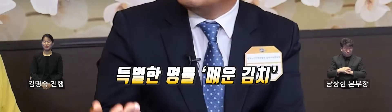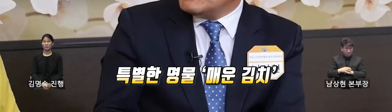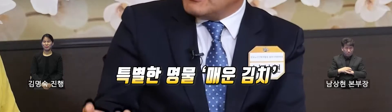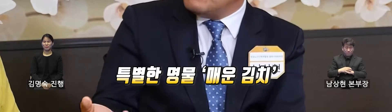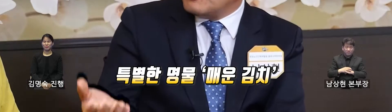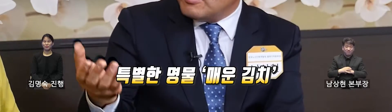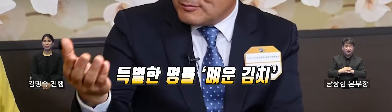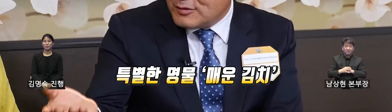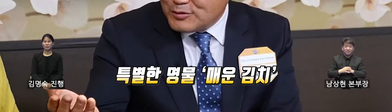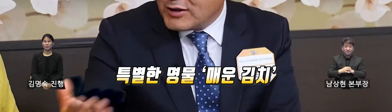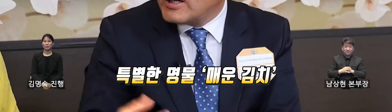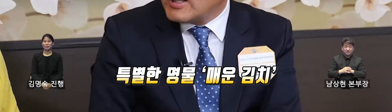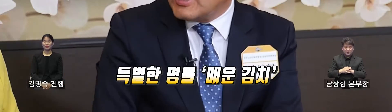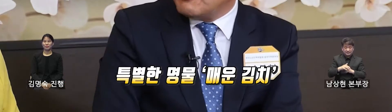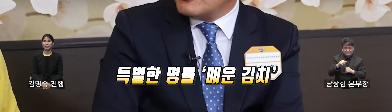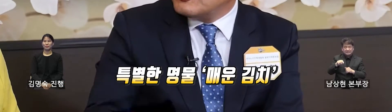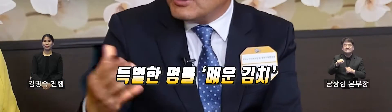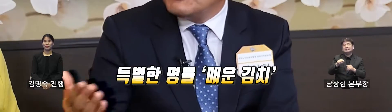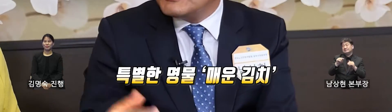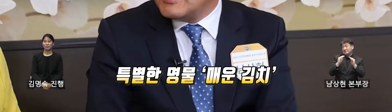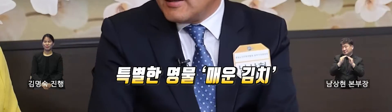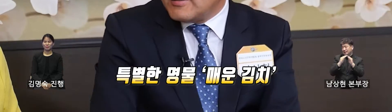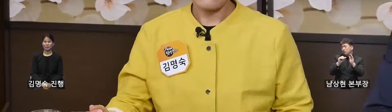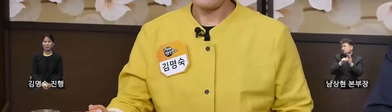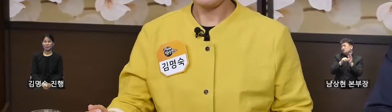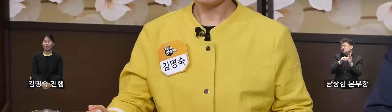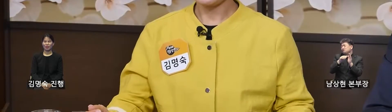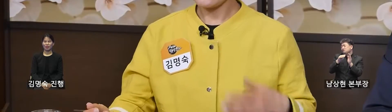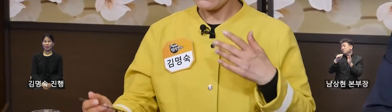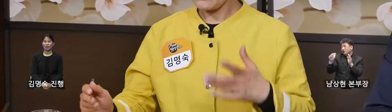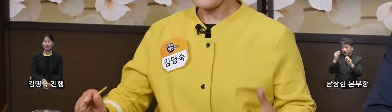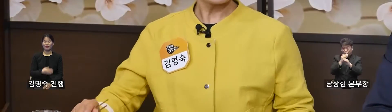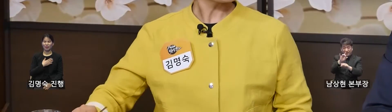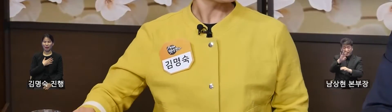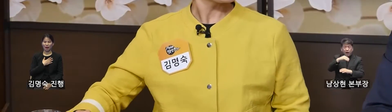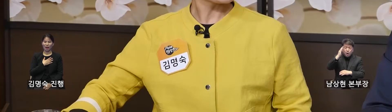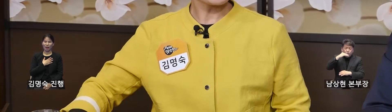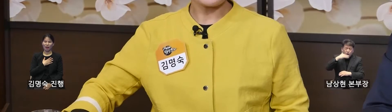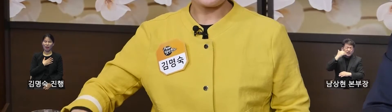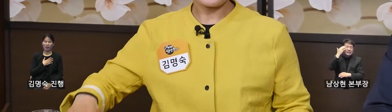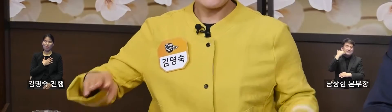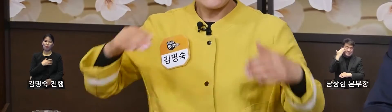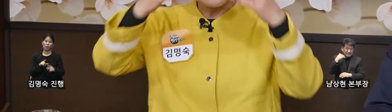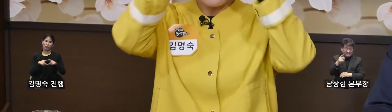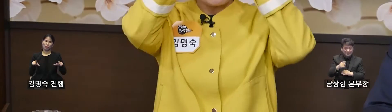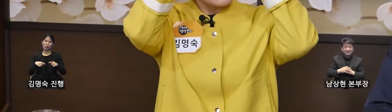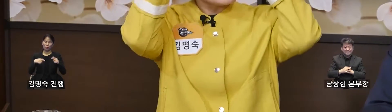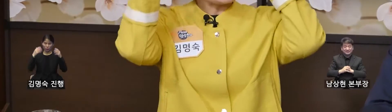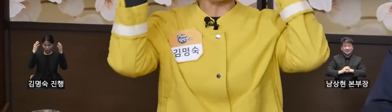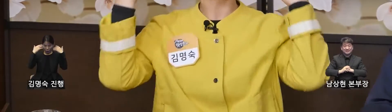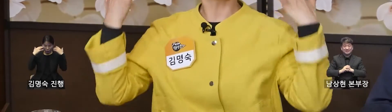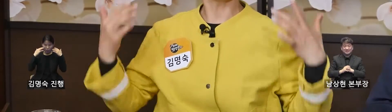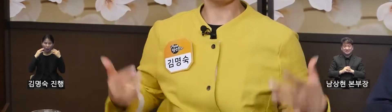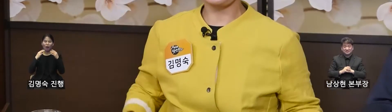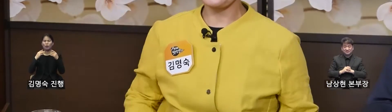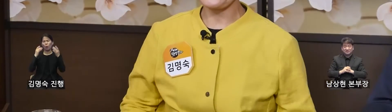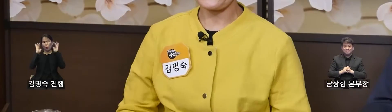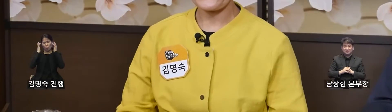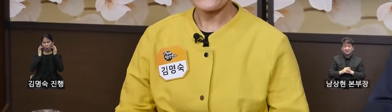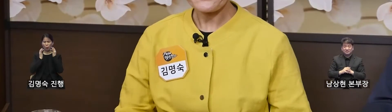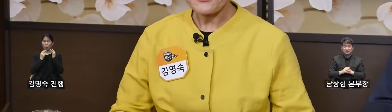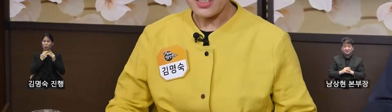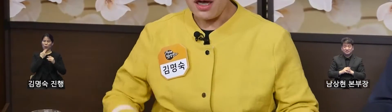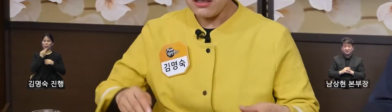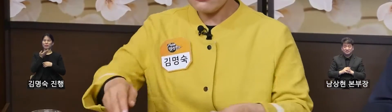이 집의 명물 중에 하나가 매운 김치예요. 아유, 제가 웬만해서는 이게 여름에도 땀을 잘 안 흘리거든요.